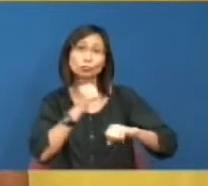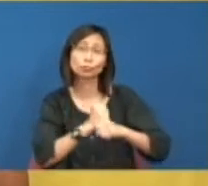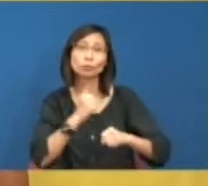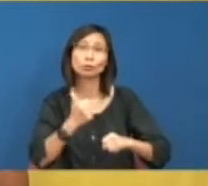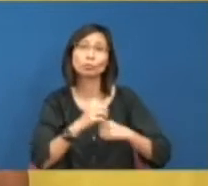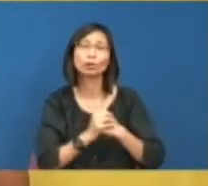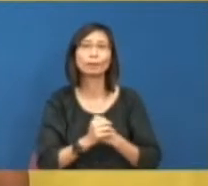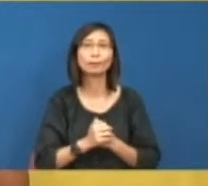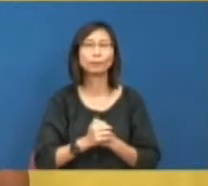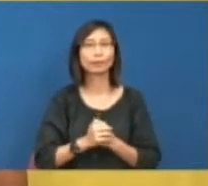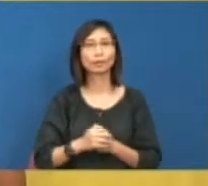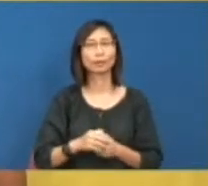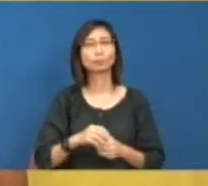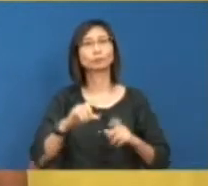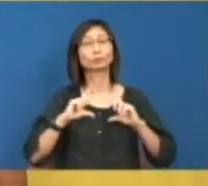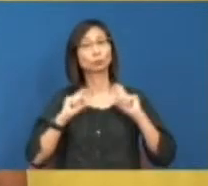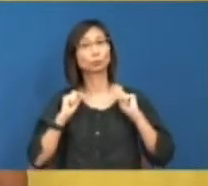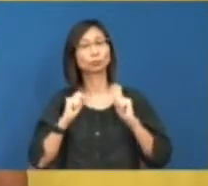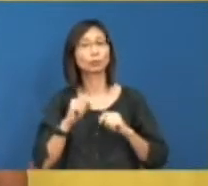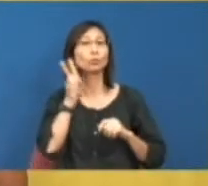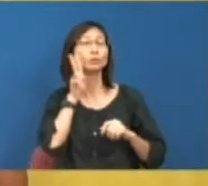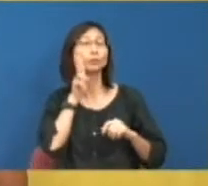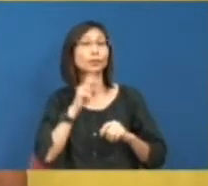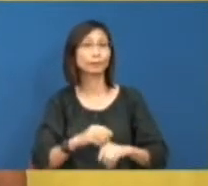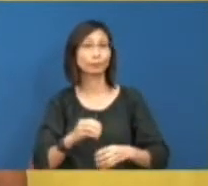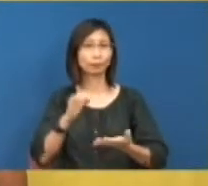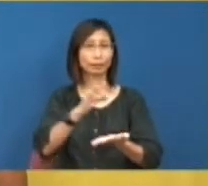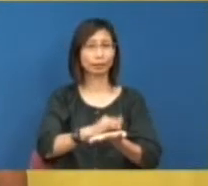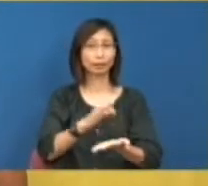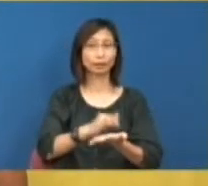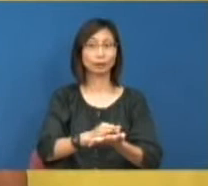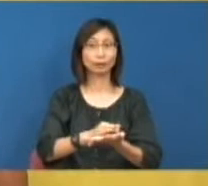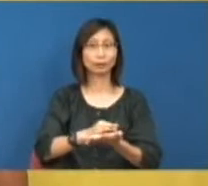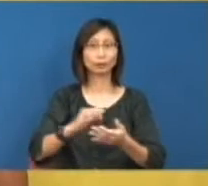唔好搞到天下大亂得啦。咁佢譬如間地產霸權啊，